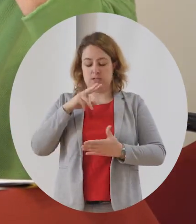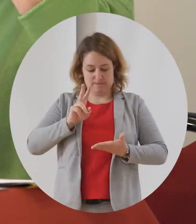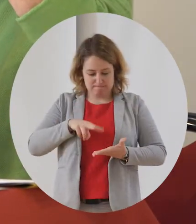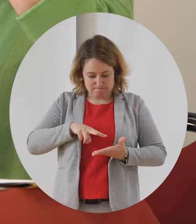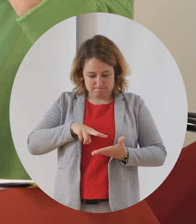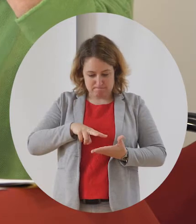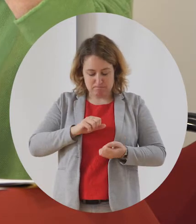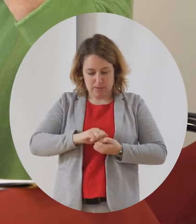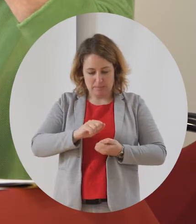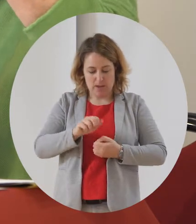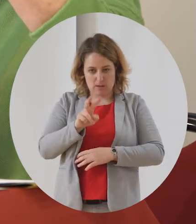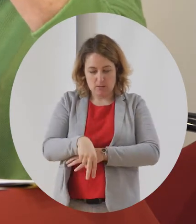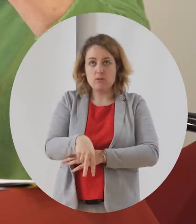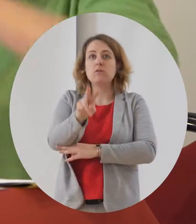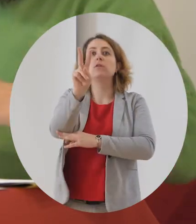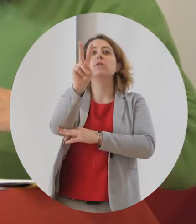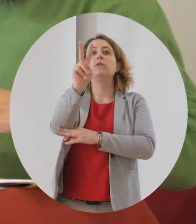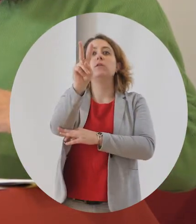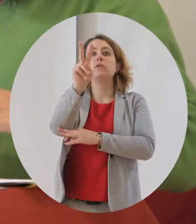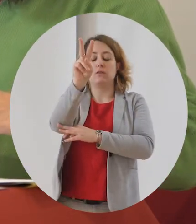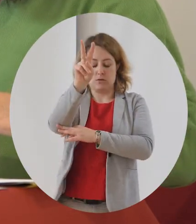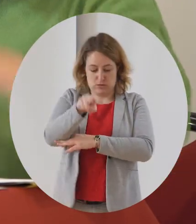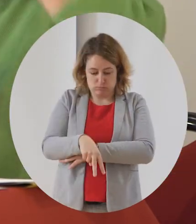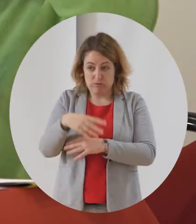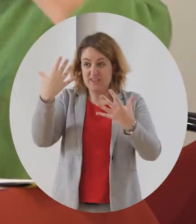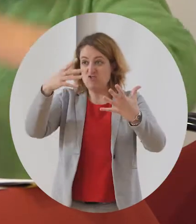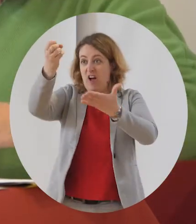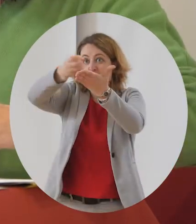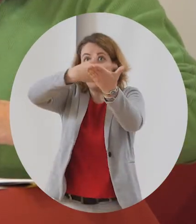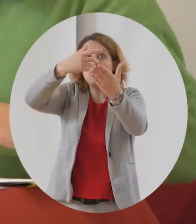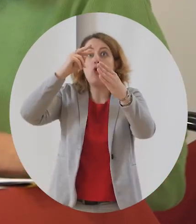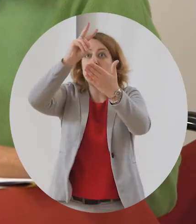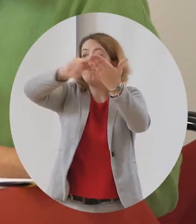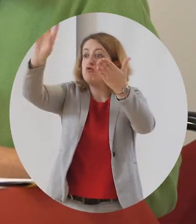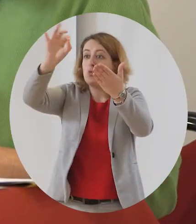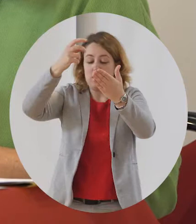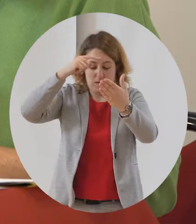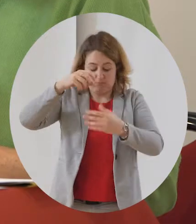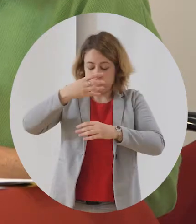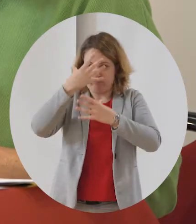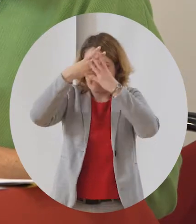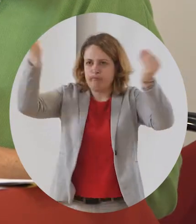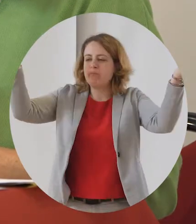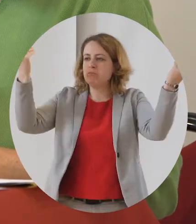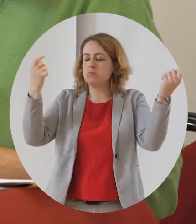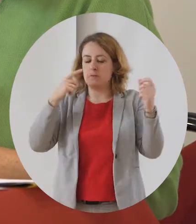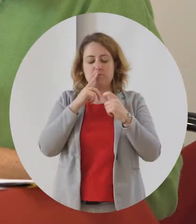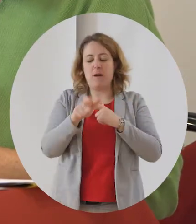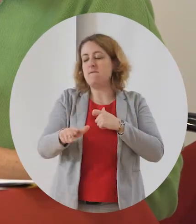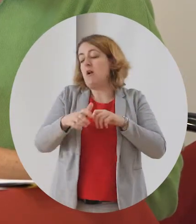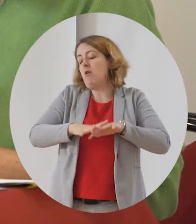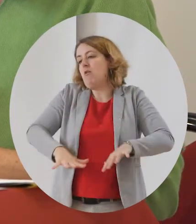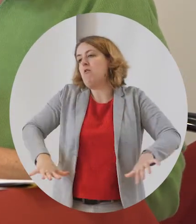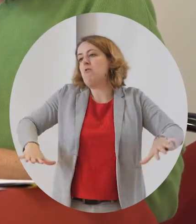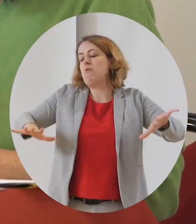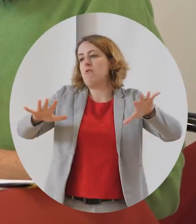bien, entre le moment où ils regardent le tableau et le moment où ils retournent sur la feuille, ils ont déjà perdu l'information. Alors, ça entraîne évidemment des